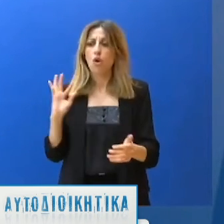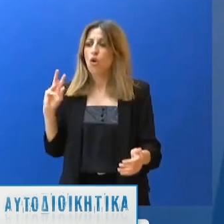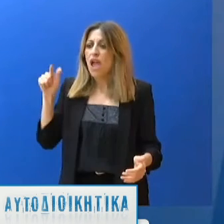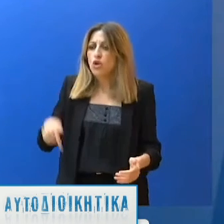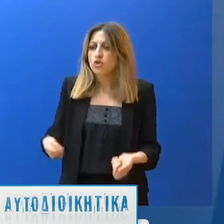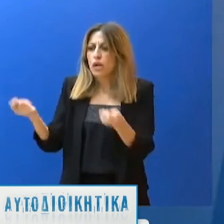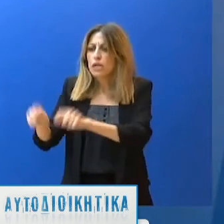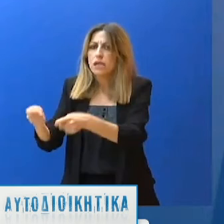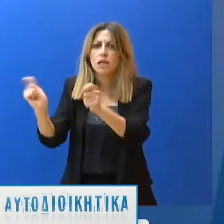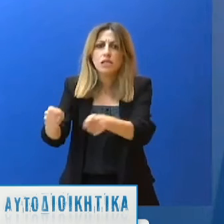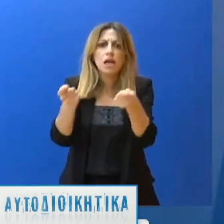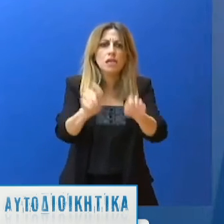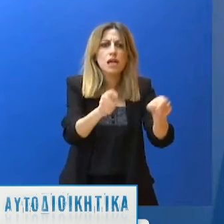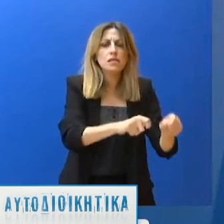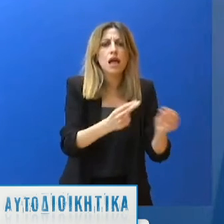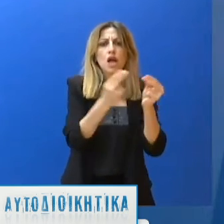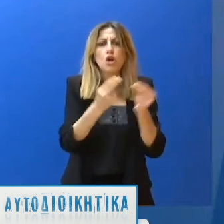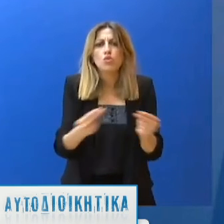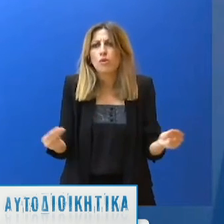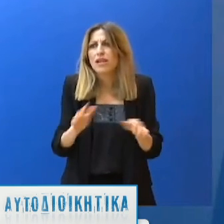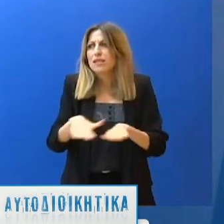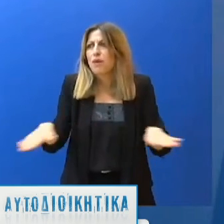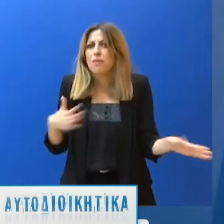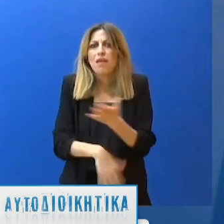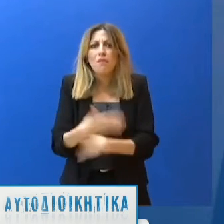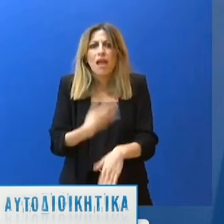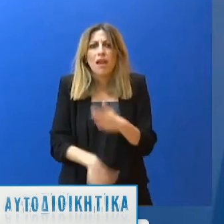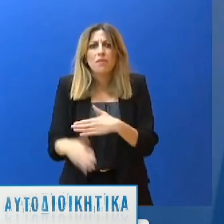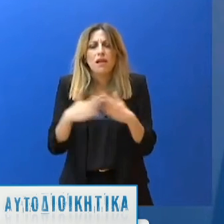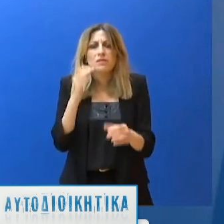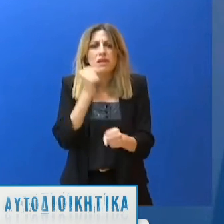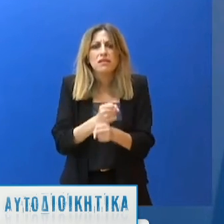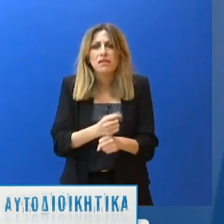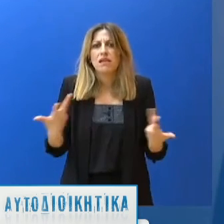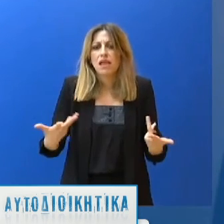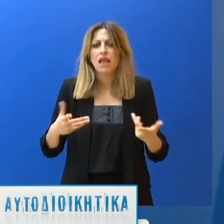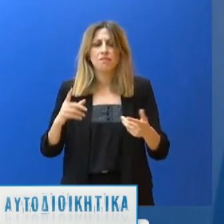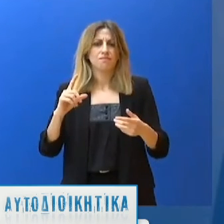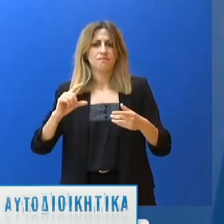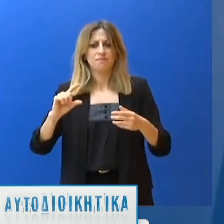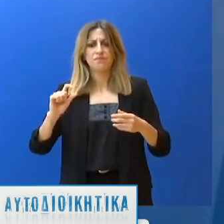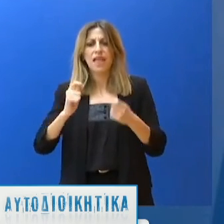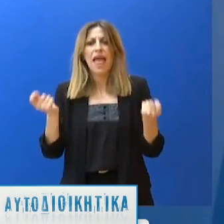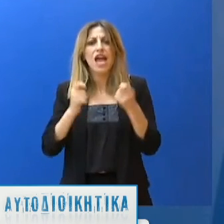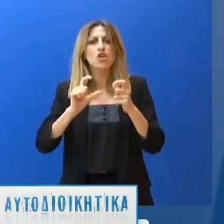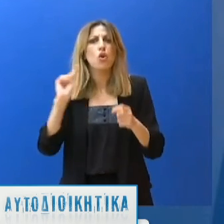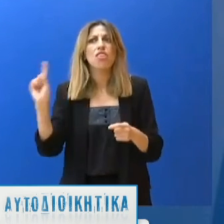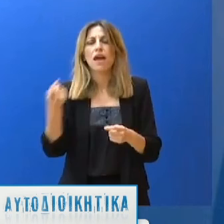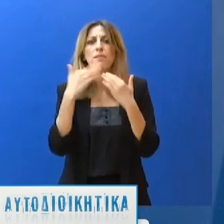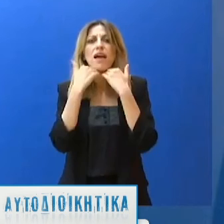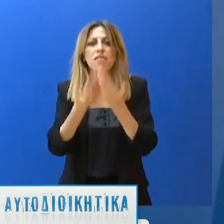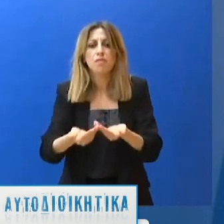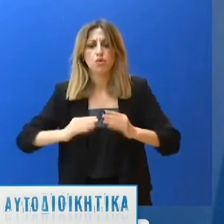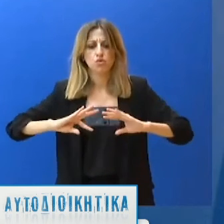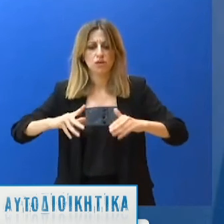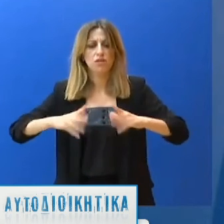δημιουργικής απασχόλησης, εργοθεραπείας, φυσιοθεραπείας, κοινωνικοποίησης και ο προσωρινός ενδεχομένος εγκλεισμός